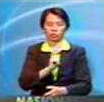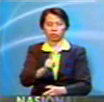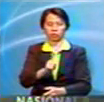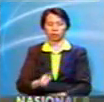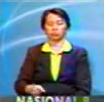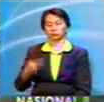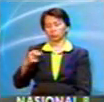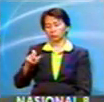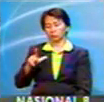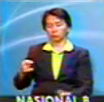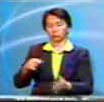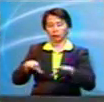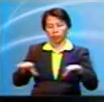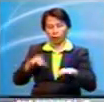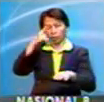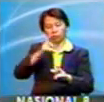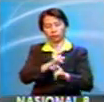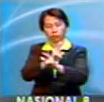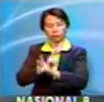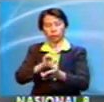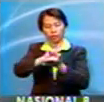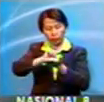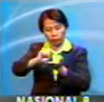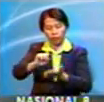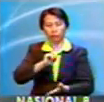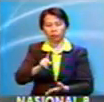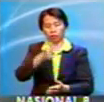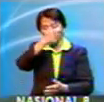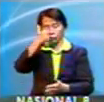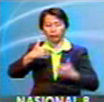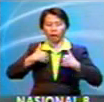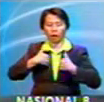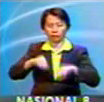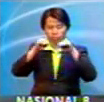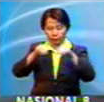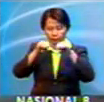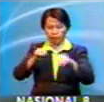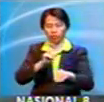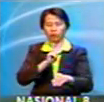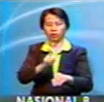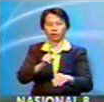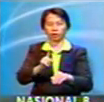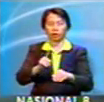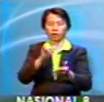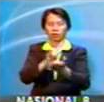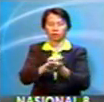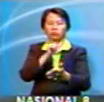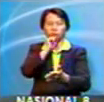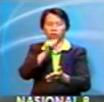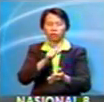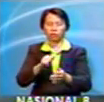ini dilakukan demi menjaga kesucian Islam berikutan terdapat pengajaran agama berkenaan yang